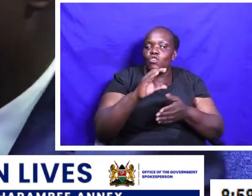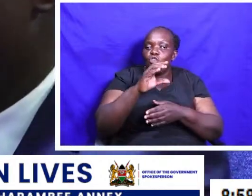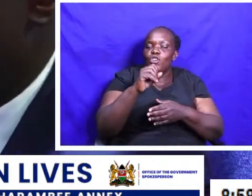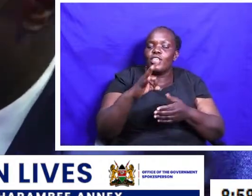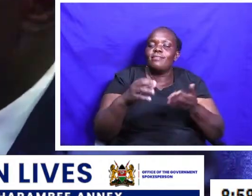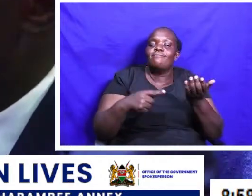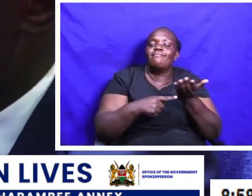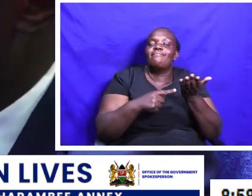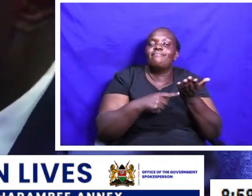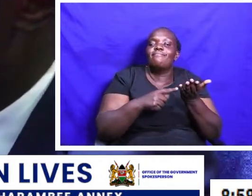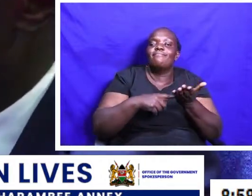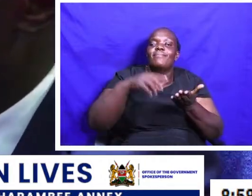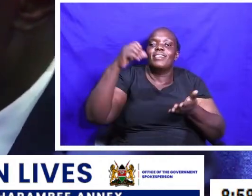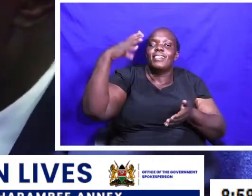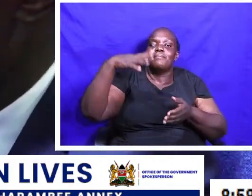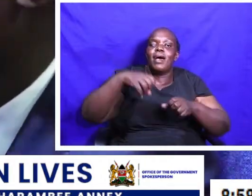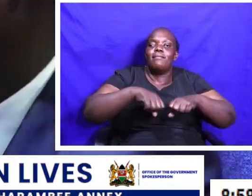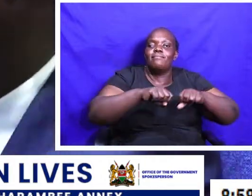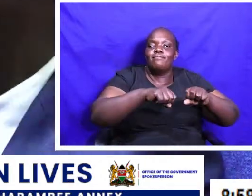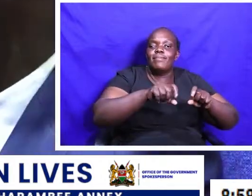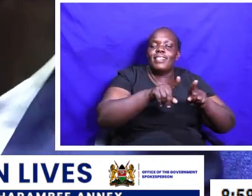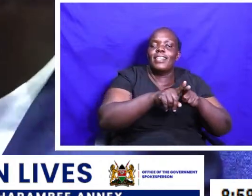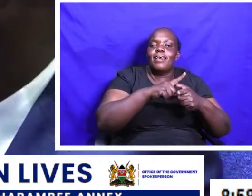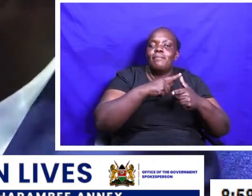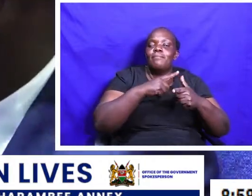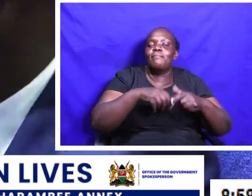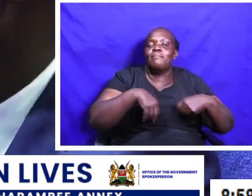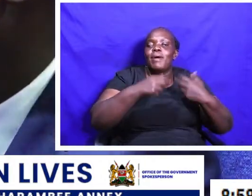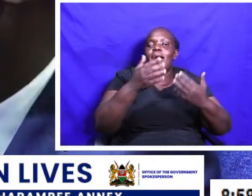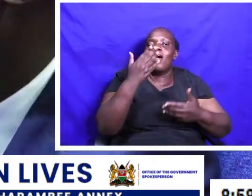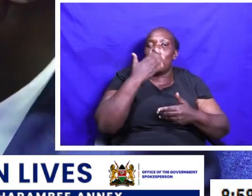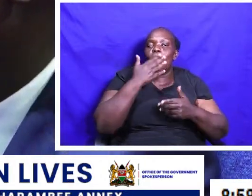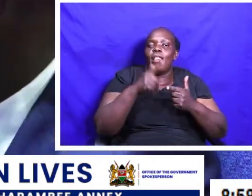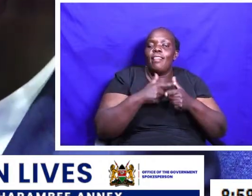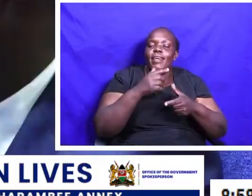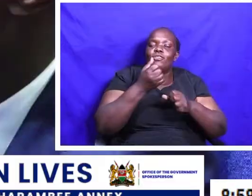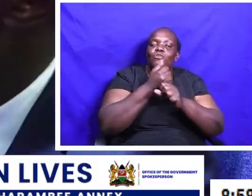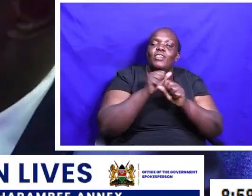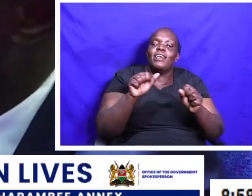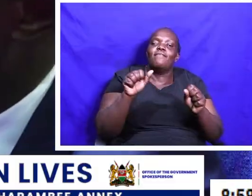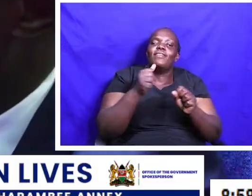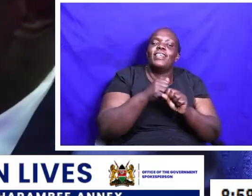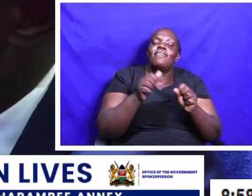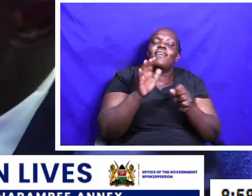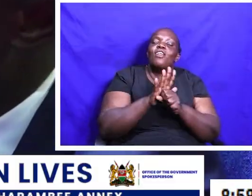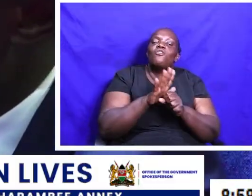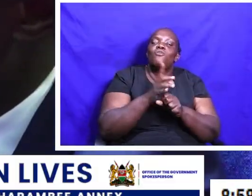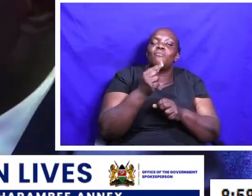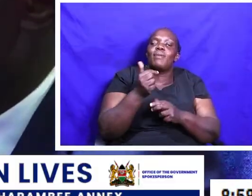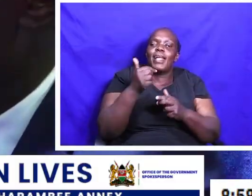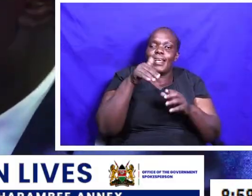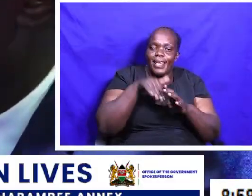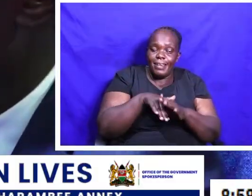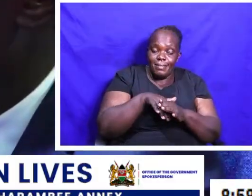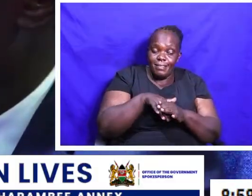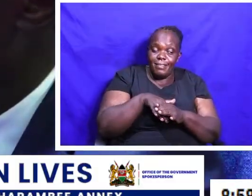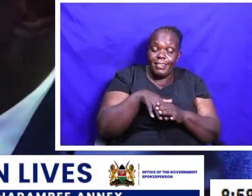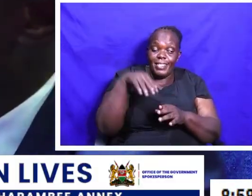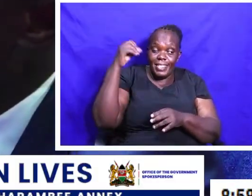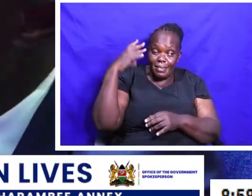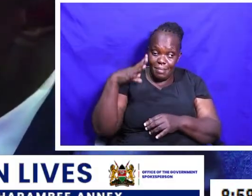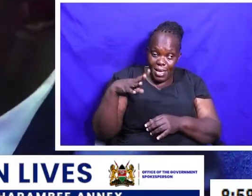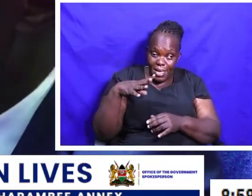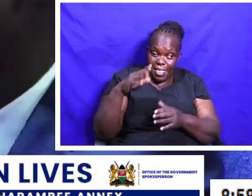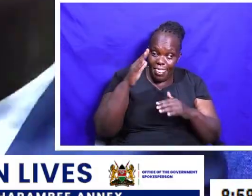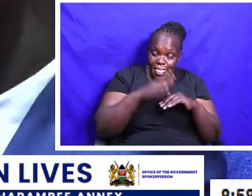ya kucharge pikipiki ya stima na ile ya kununua mafuta, at least you will utasave pesa mingi sana kwa